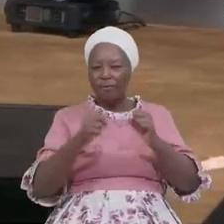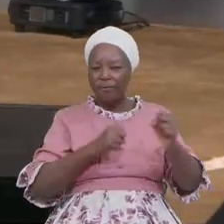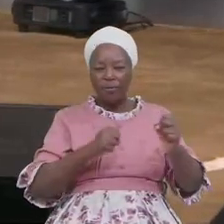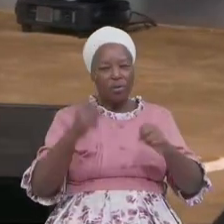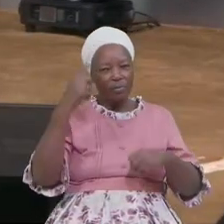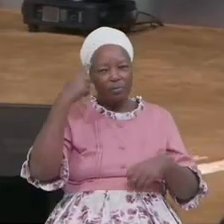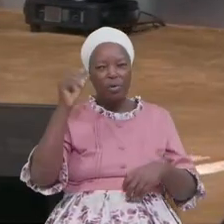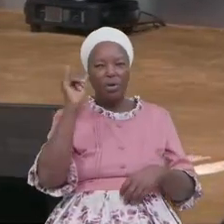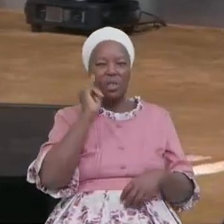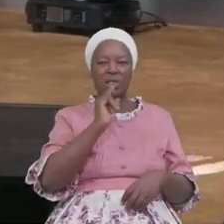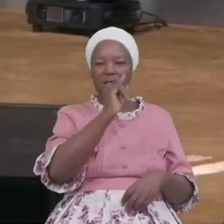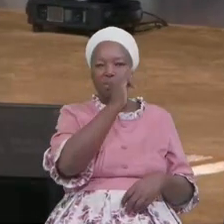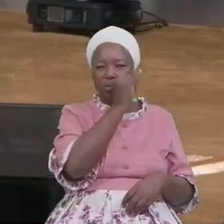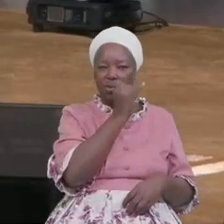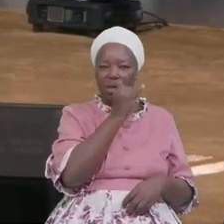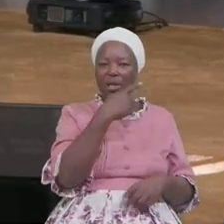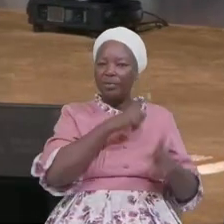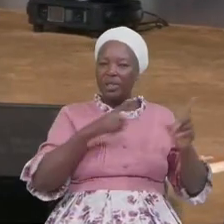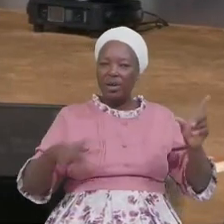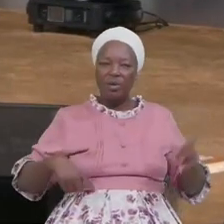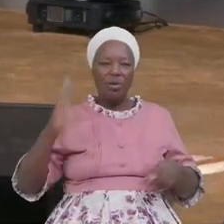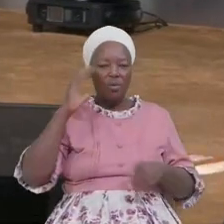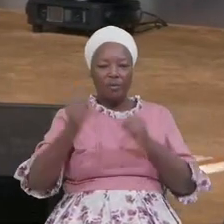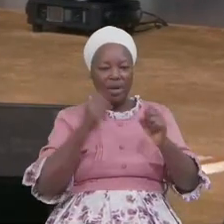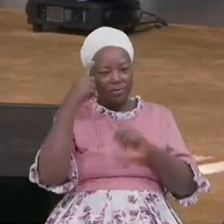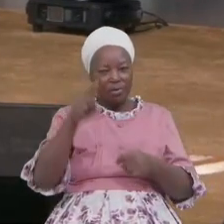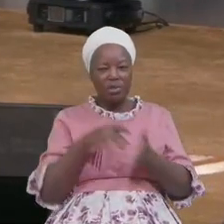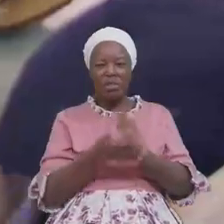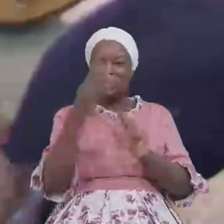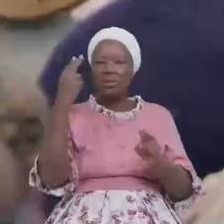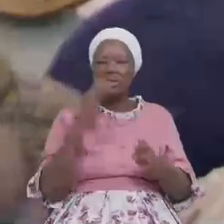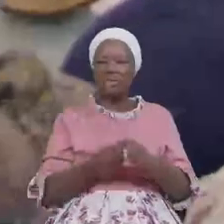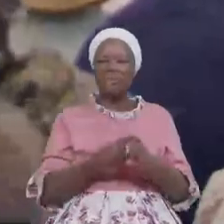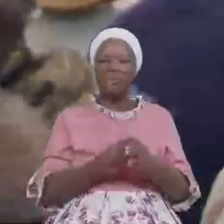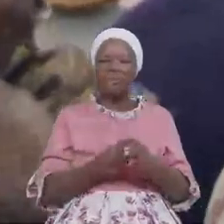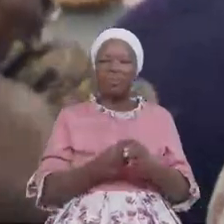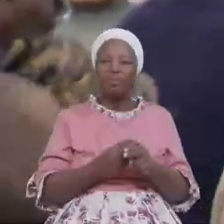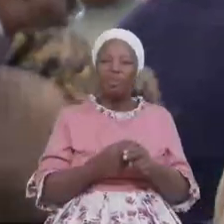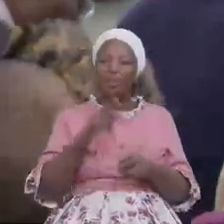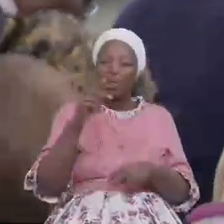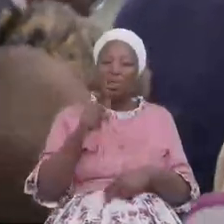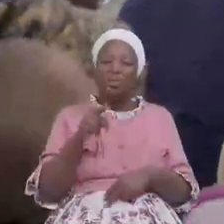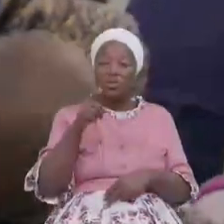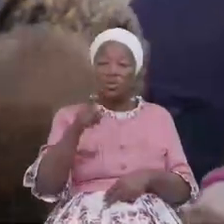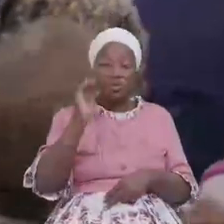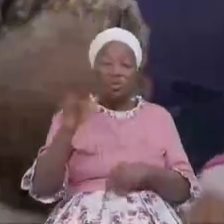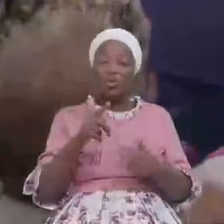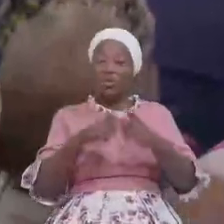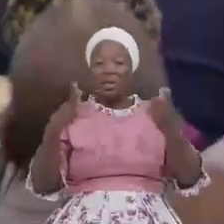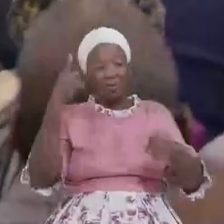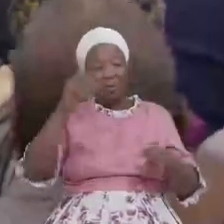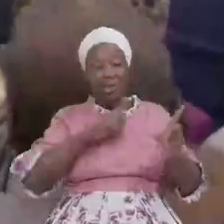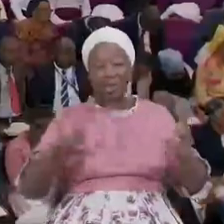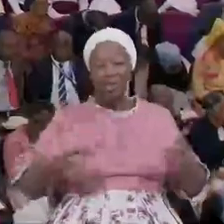Israël. Le Seigneur va combattre pour toi. Tu feras des exploits au nom de